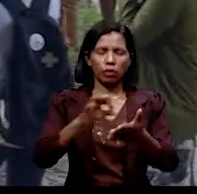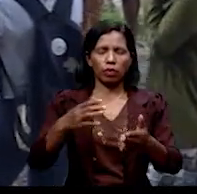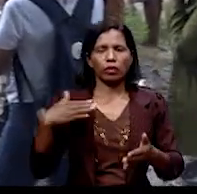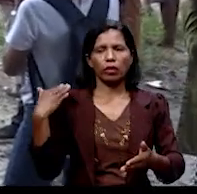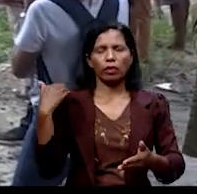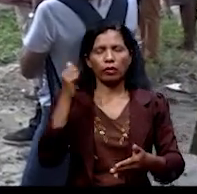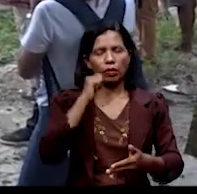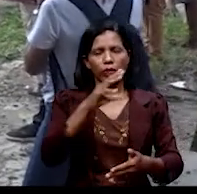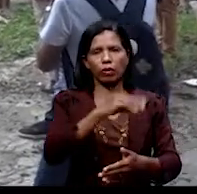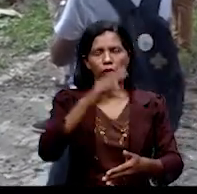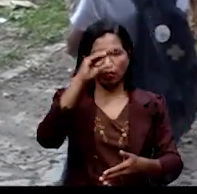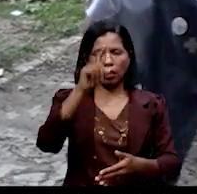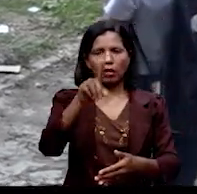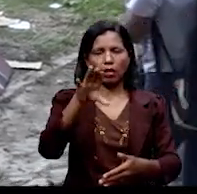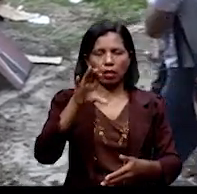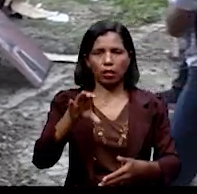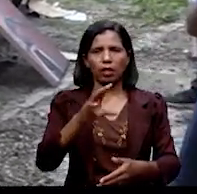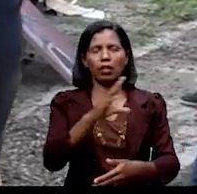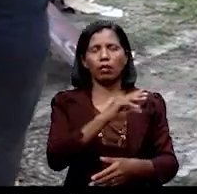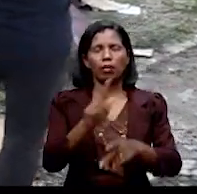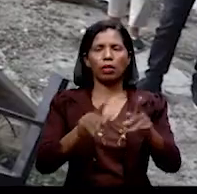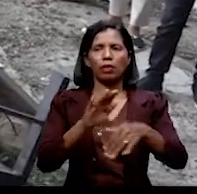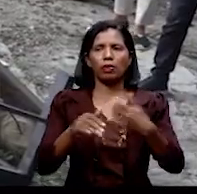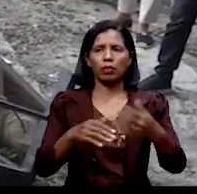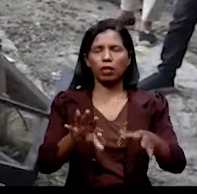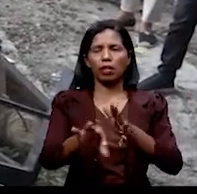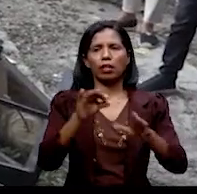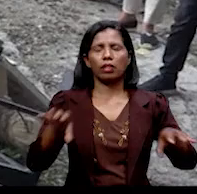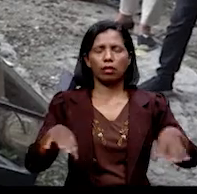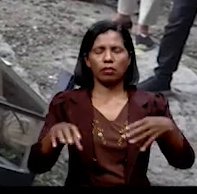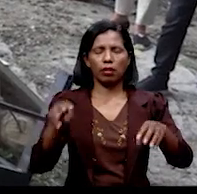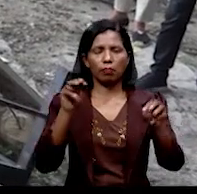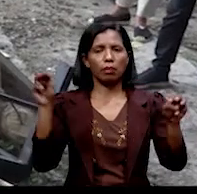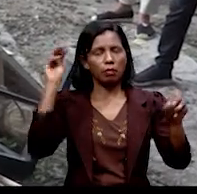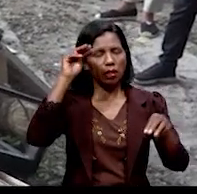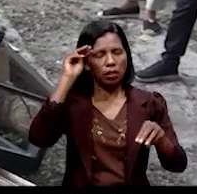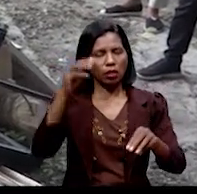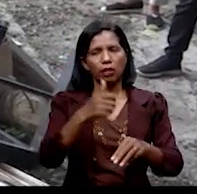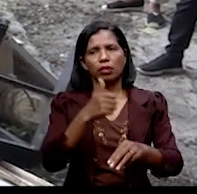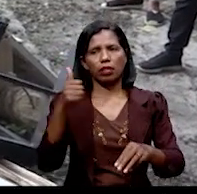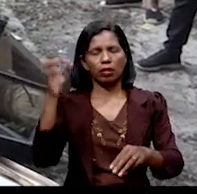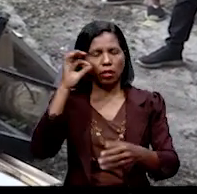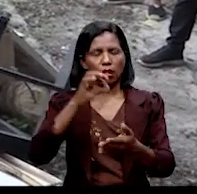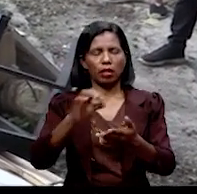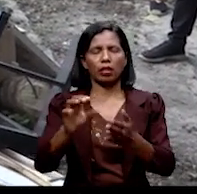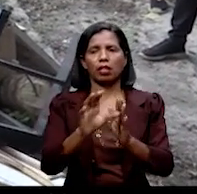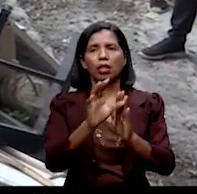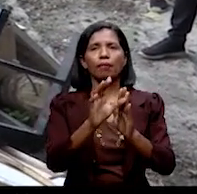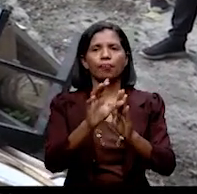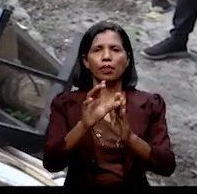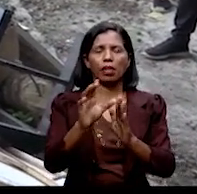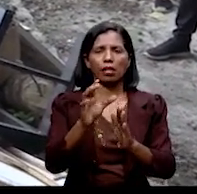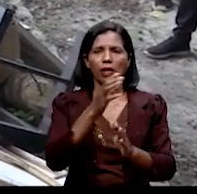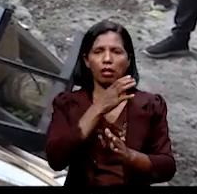feto no mani atus idaresi no maioria hetan servisu ia Ministério Balon li liu Secretaria de Estado Arte no Cultura.